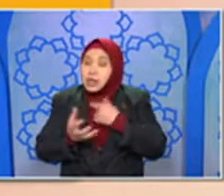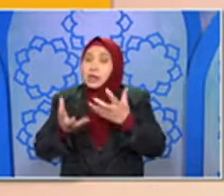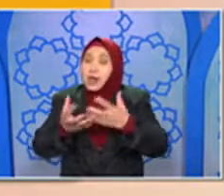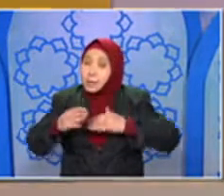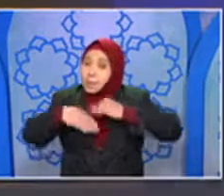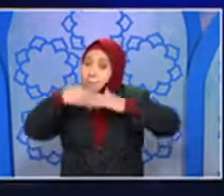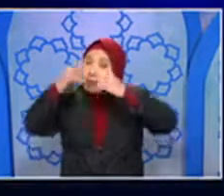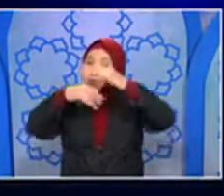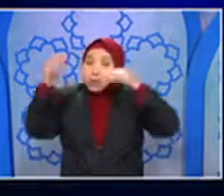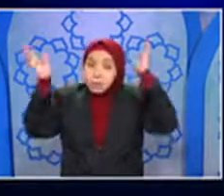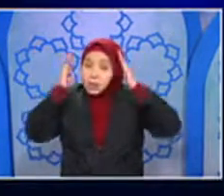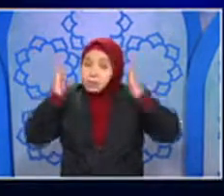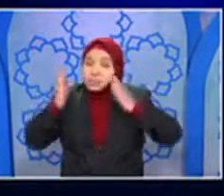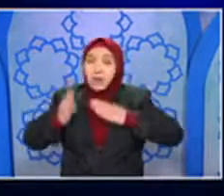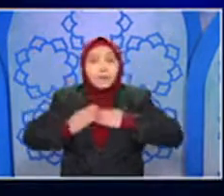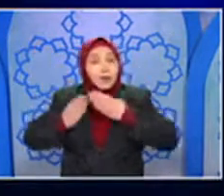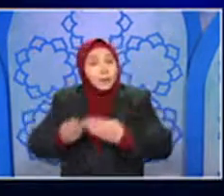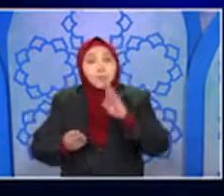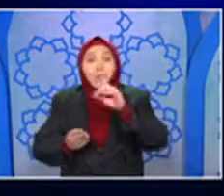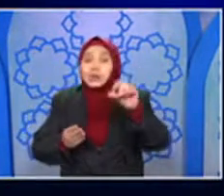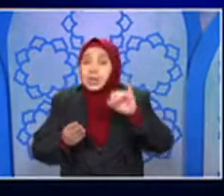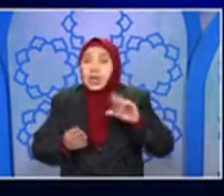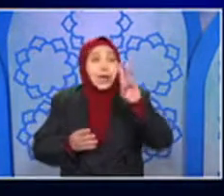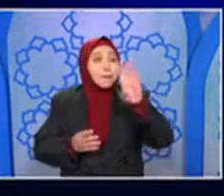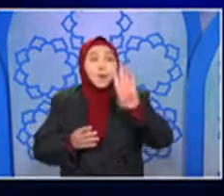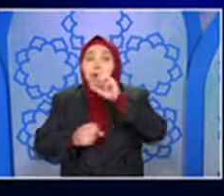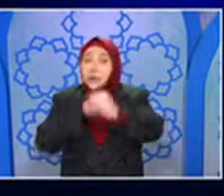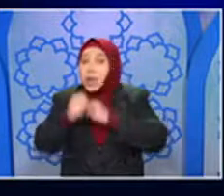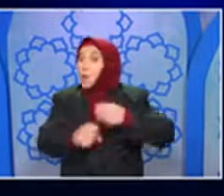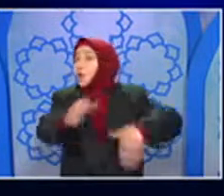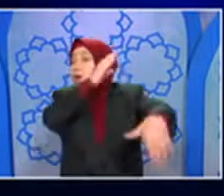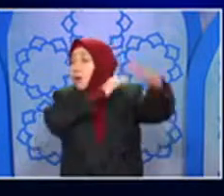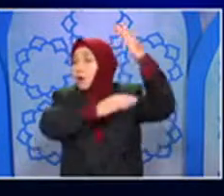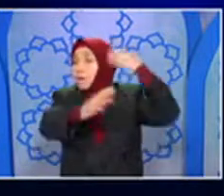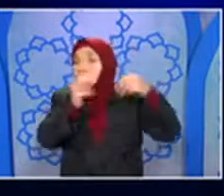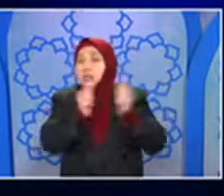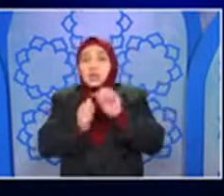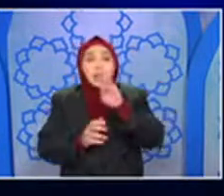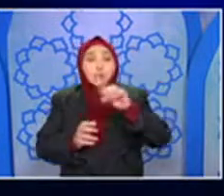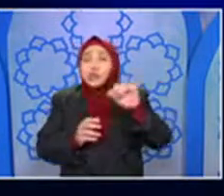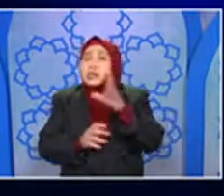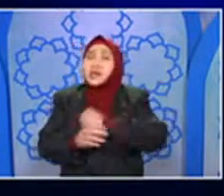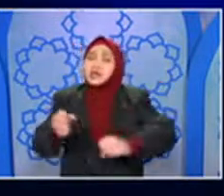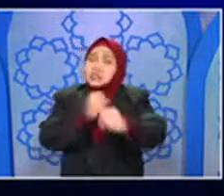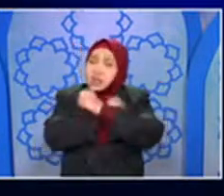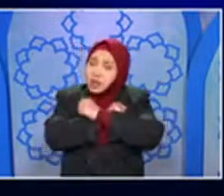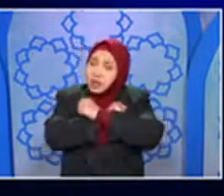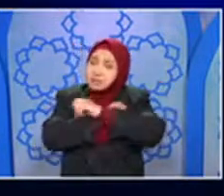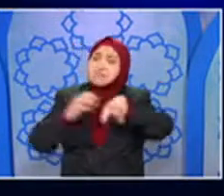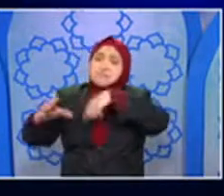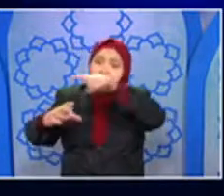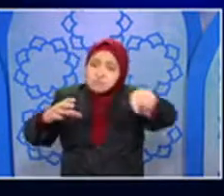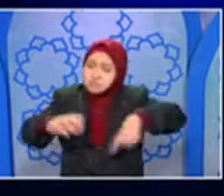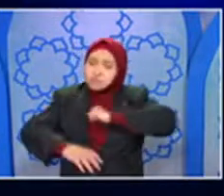membina Malaysia berbudi penyayang. 64 tahun yang lepas, dengan budi dan sayang, mereka